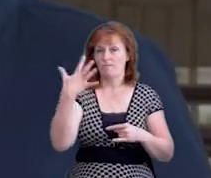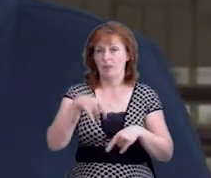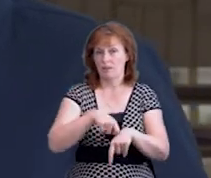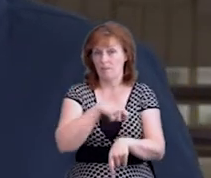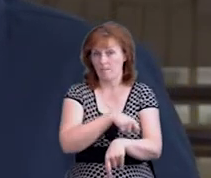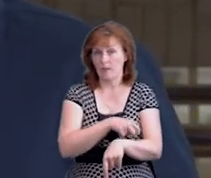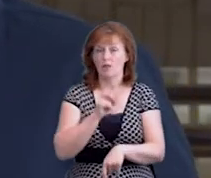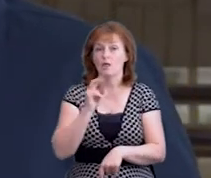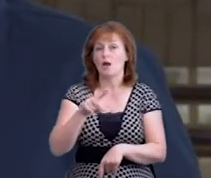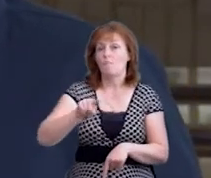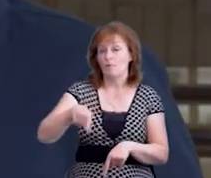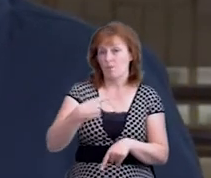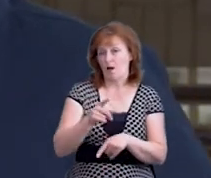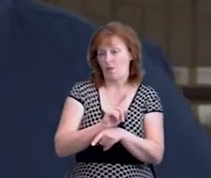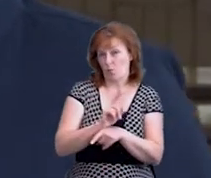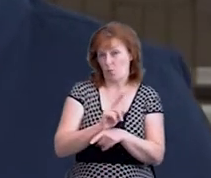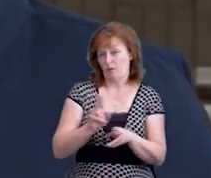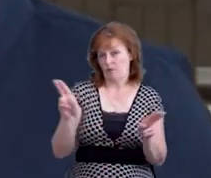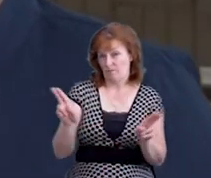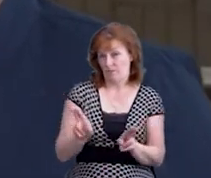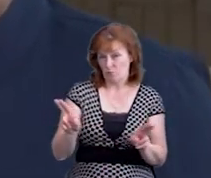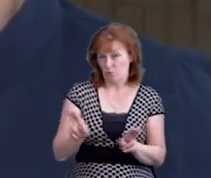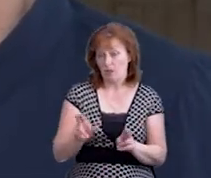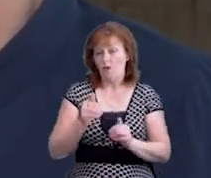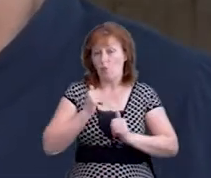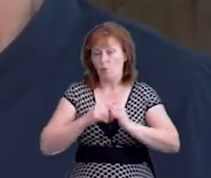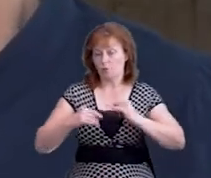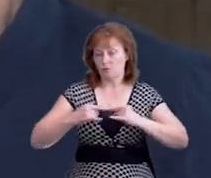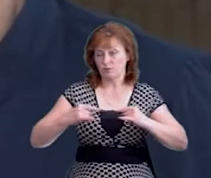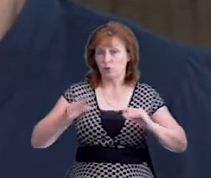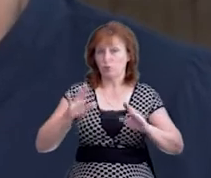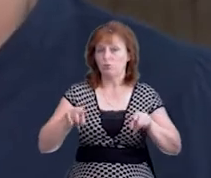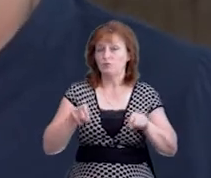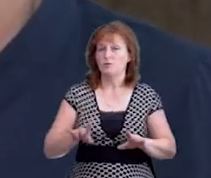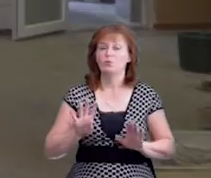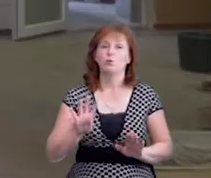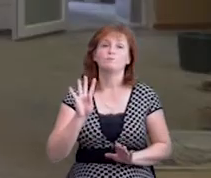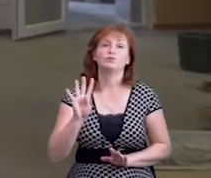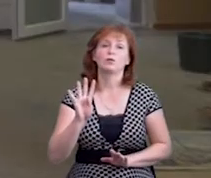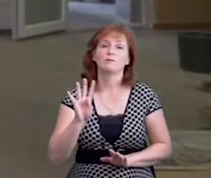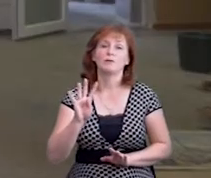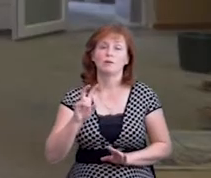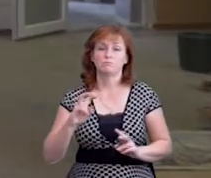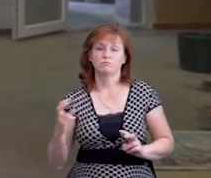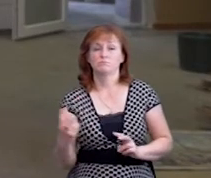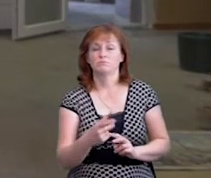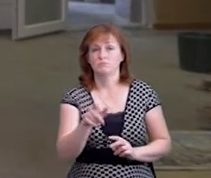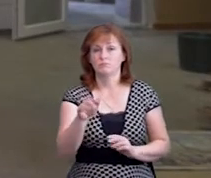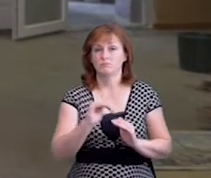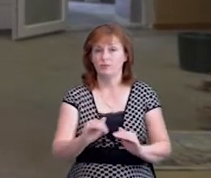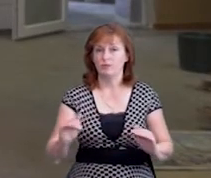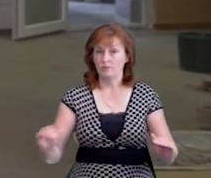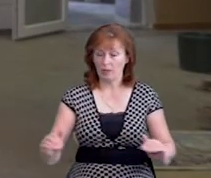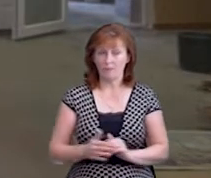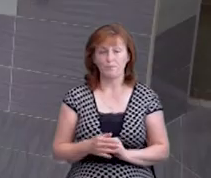як це вимагають нормативні документи, і за кожним столом буде сидіти тільки 4 дітей. До початку навчального року потрібно